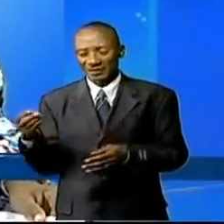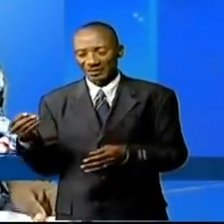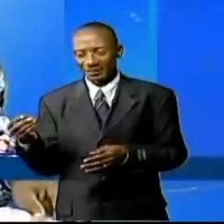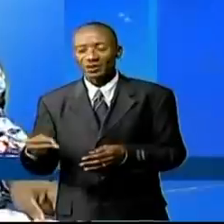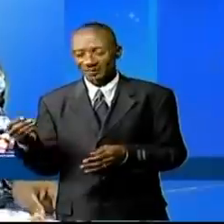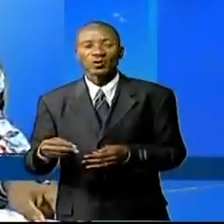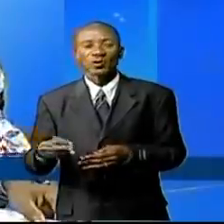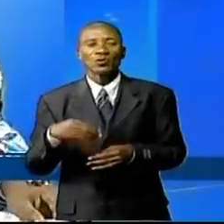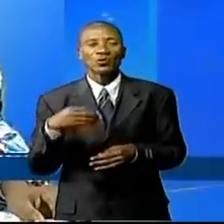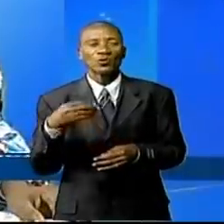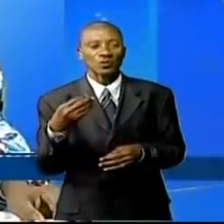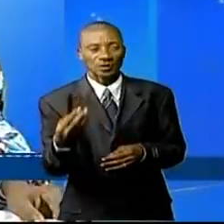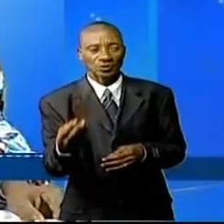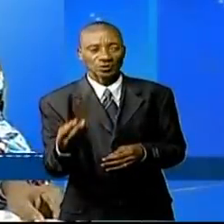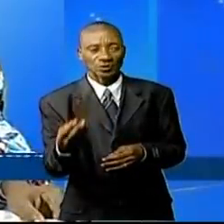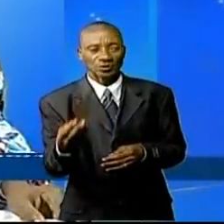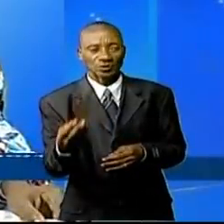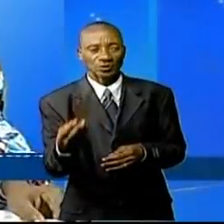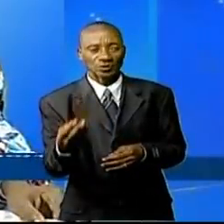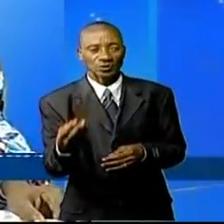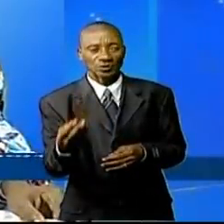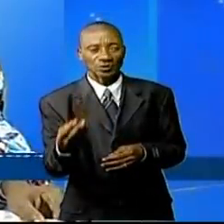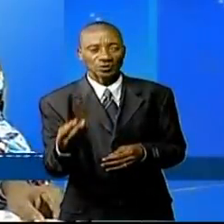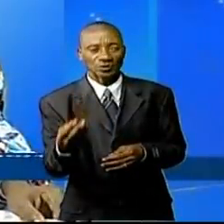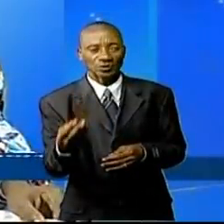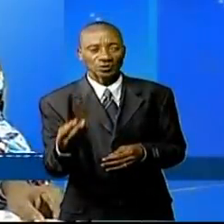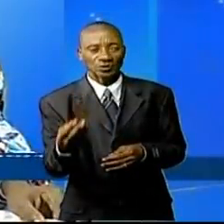à l'hôpital Panzi du docteur.